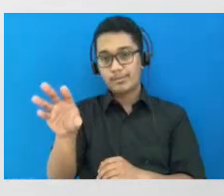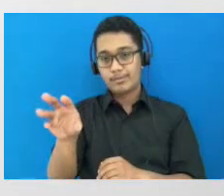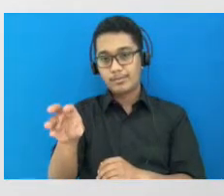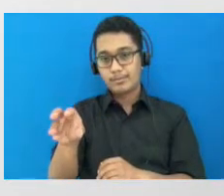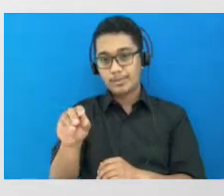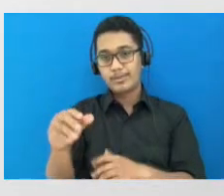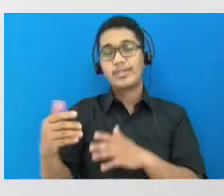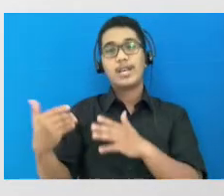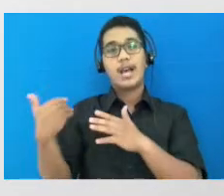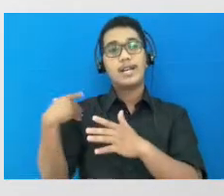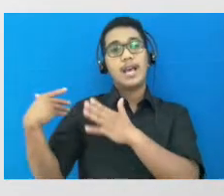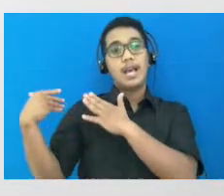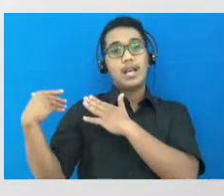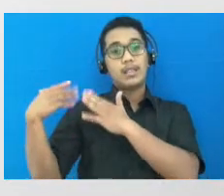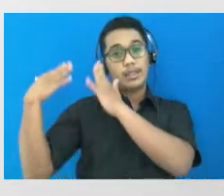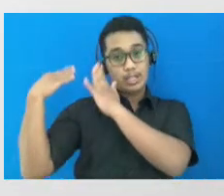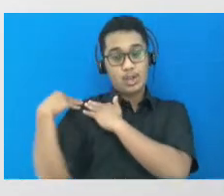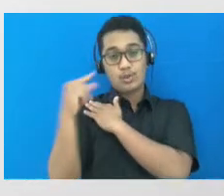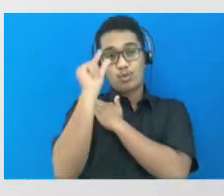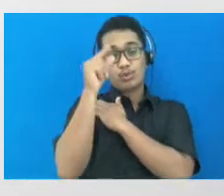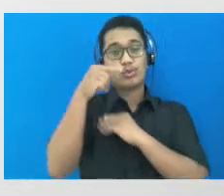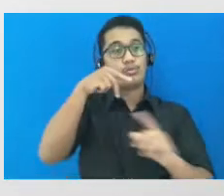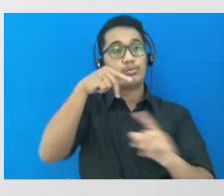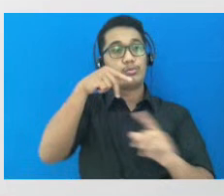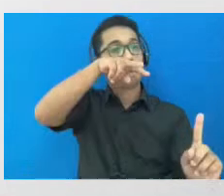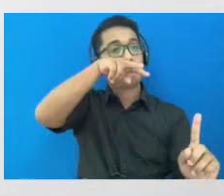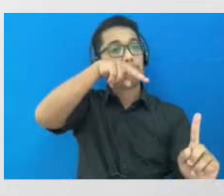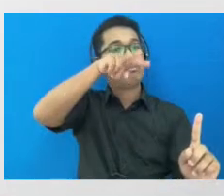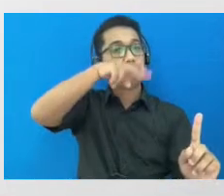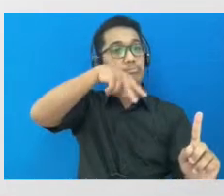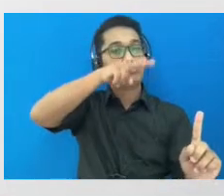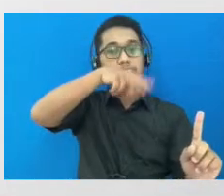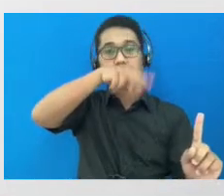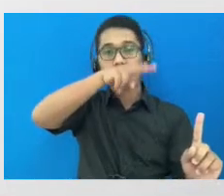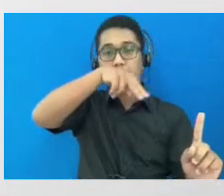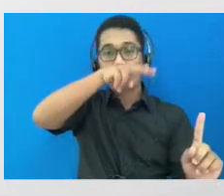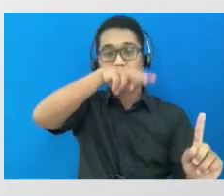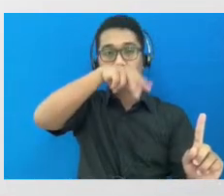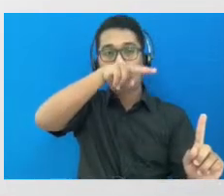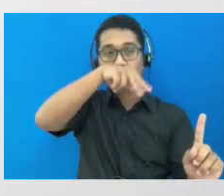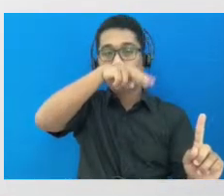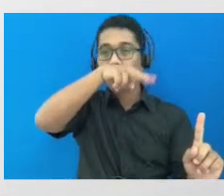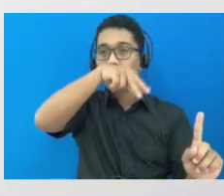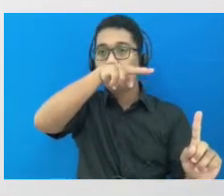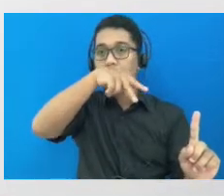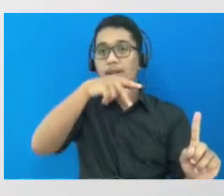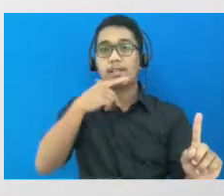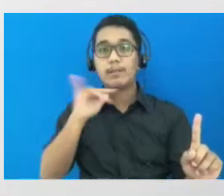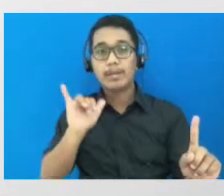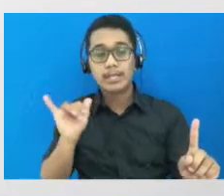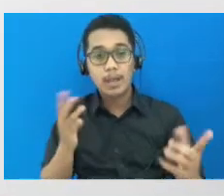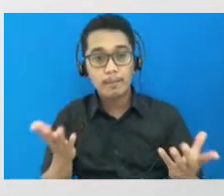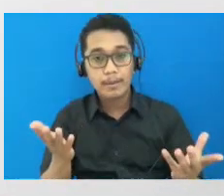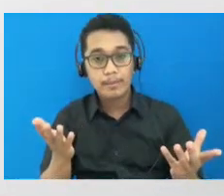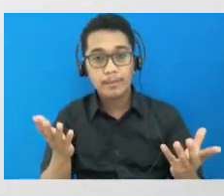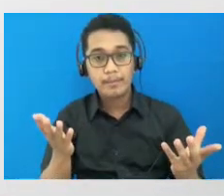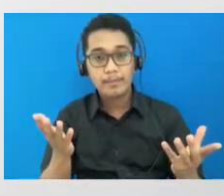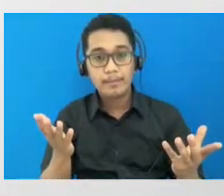untuk melakukan pengawasan. Pengawasan yang dimaksud itu meliputi misalnya